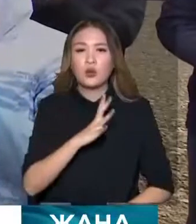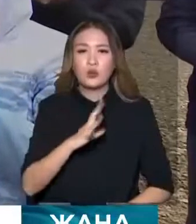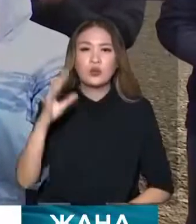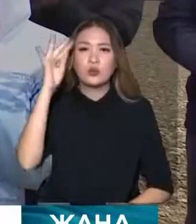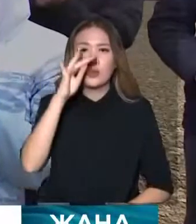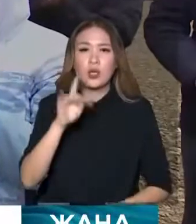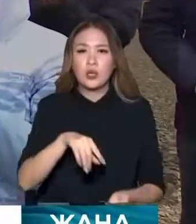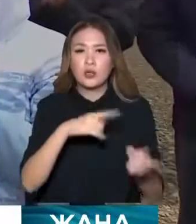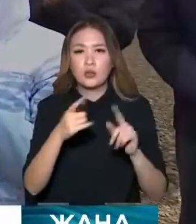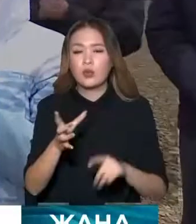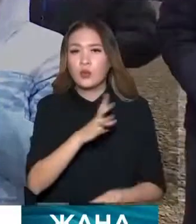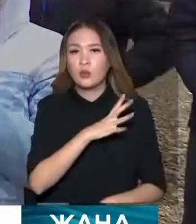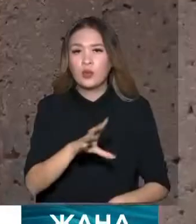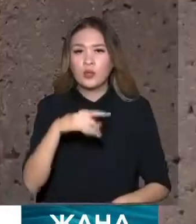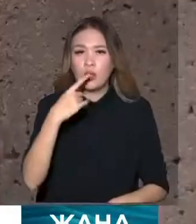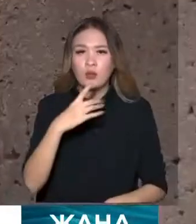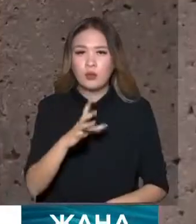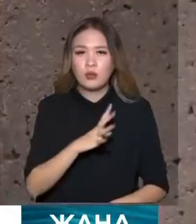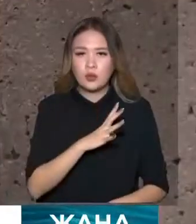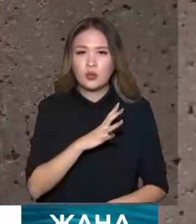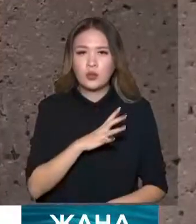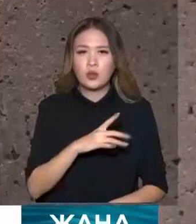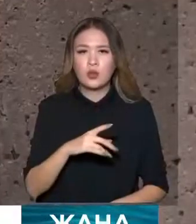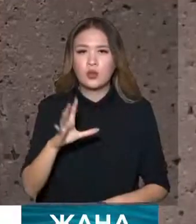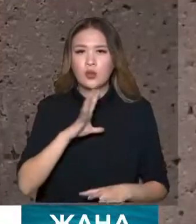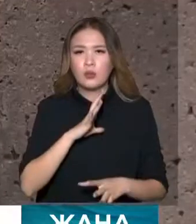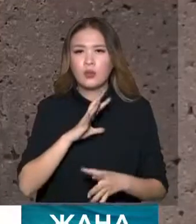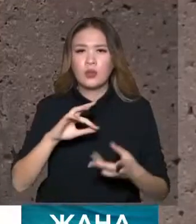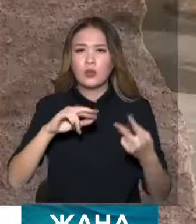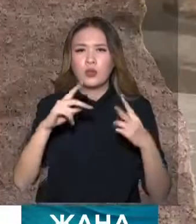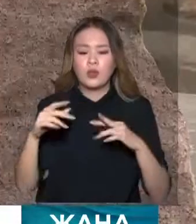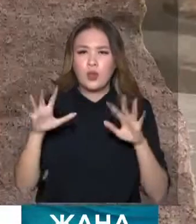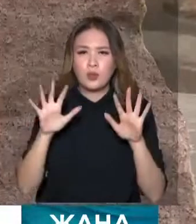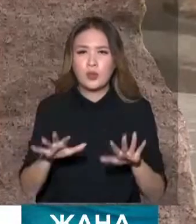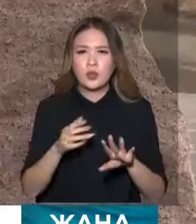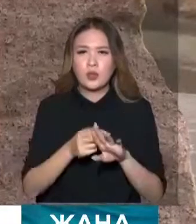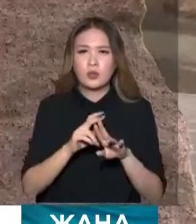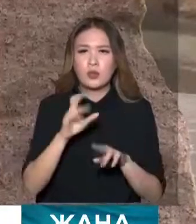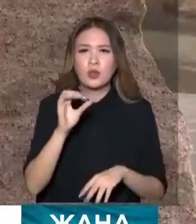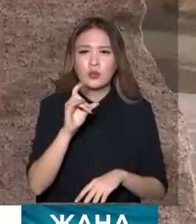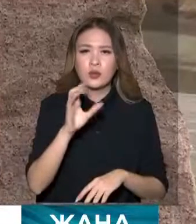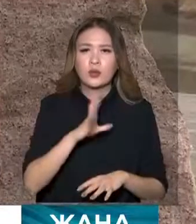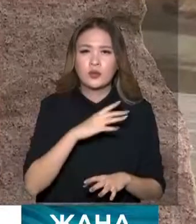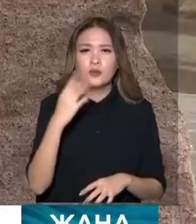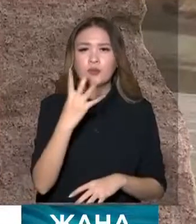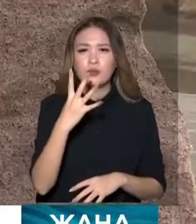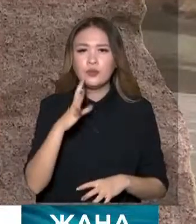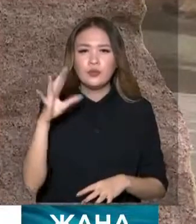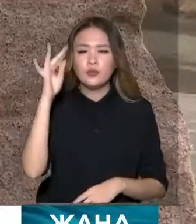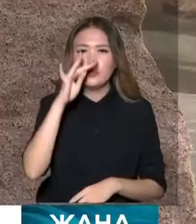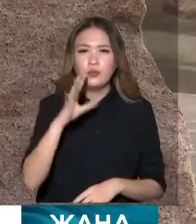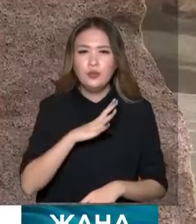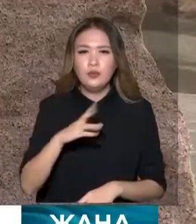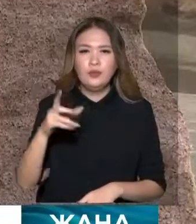отырықшы мәдениеті болмаған деген қасаң пікірді күл талқан ететін киелі орын. Бозоқ қонысы 4 дәуірдің сарғыншағы.